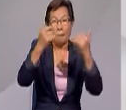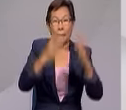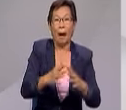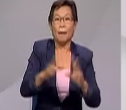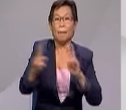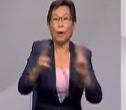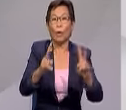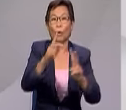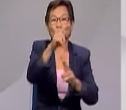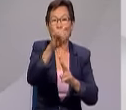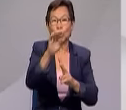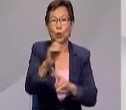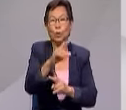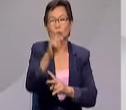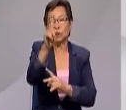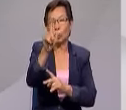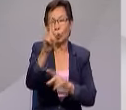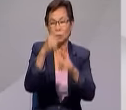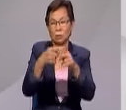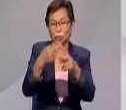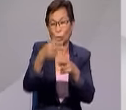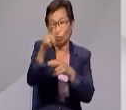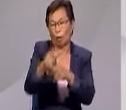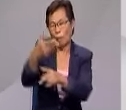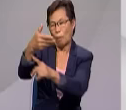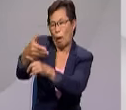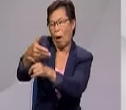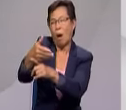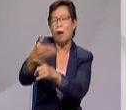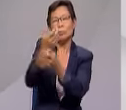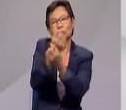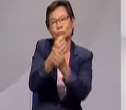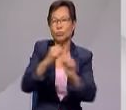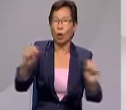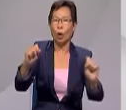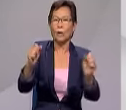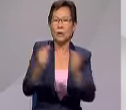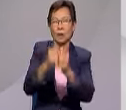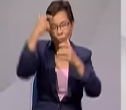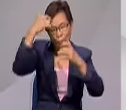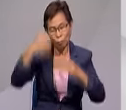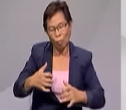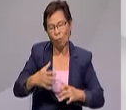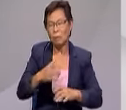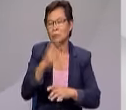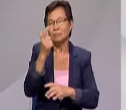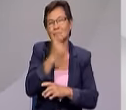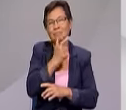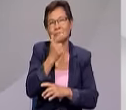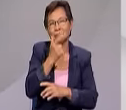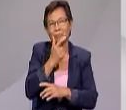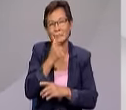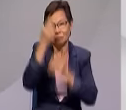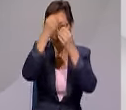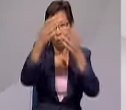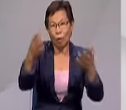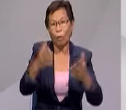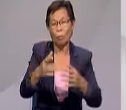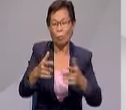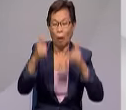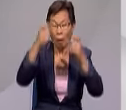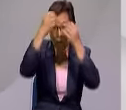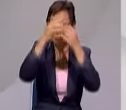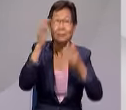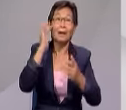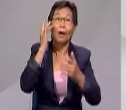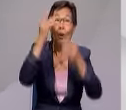Yi, seorang daripada 7 nama yang disingkirkan, sudah lama bersedia dengan keputusan itu namun tidak menyangka pengumuman itu dibuat secepat